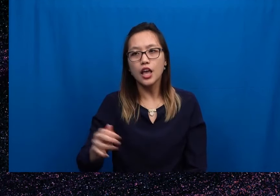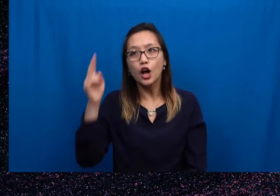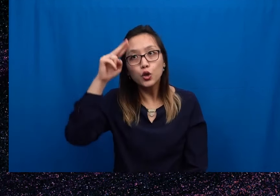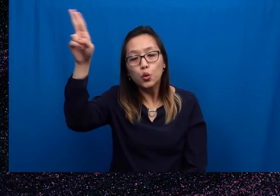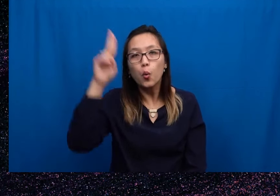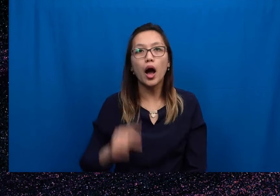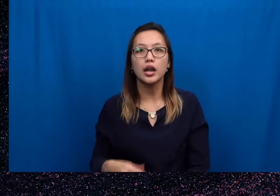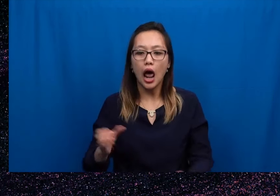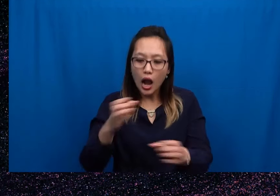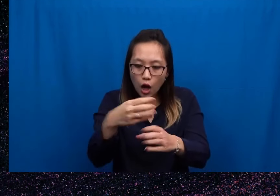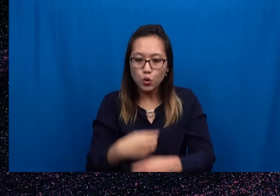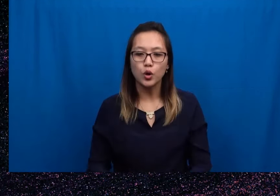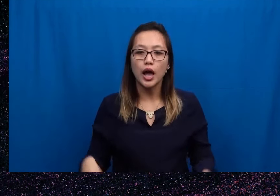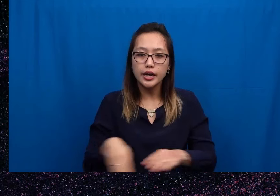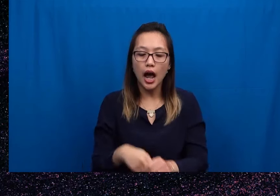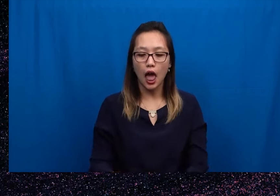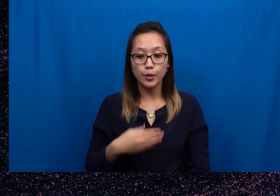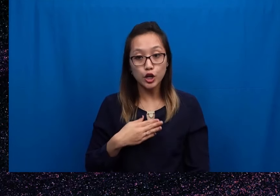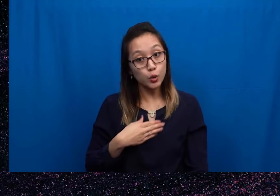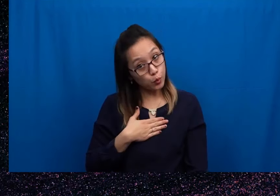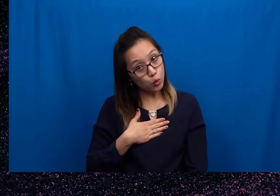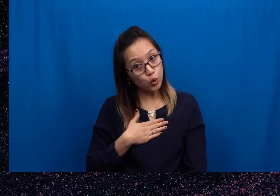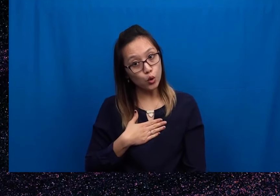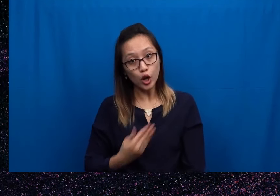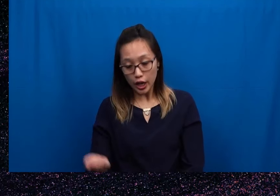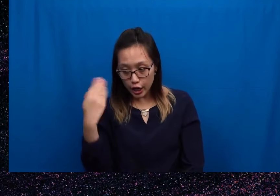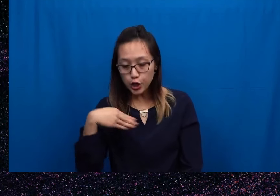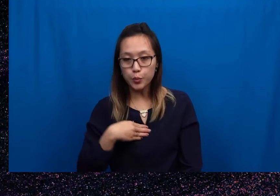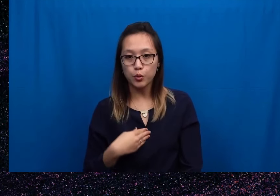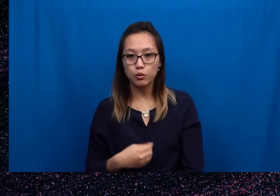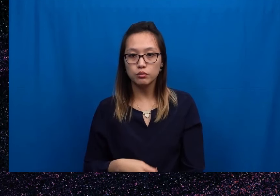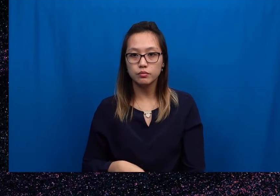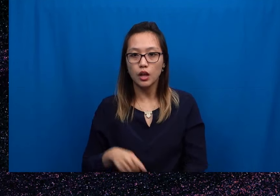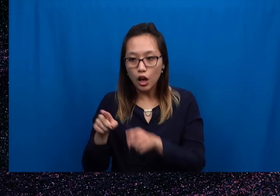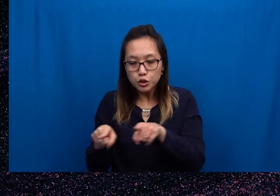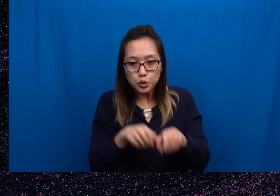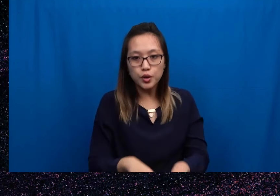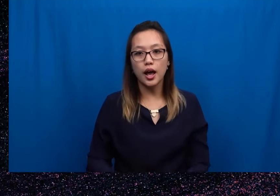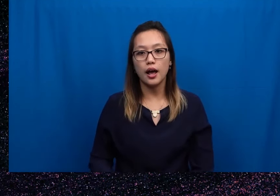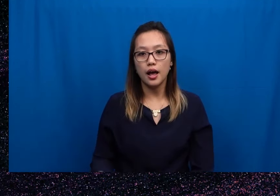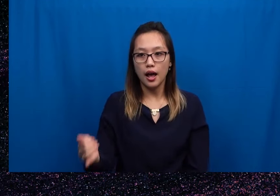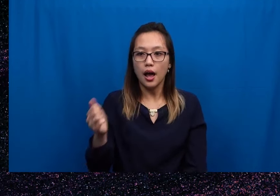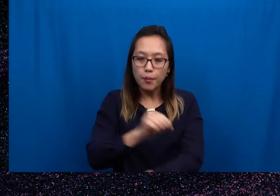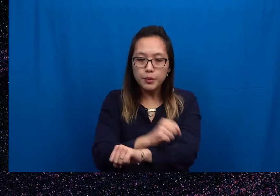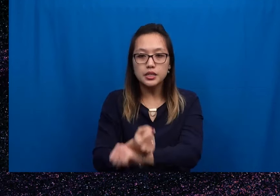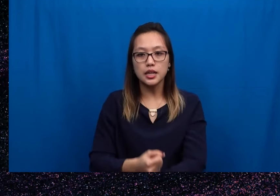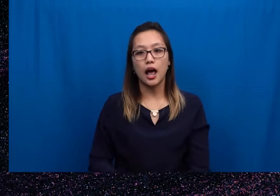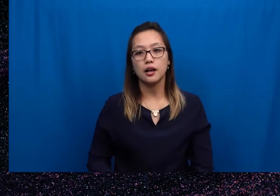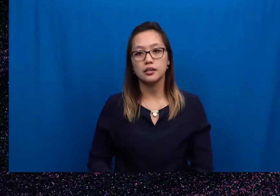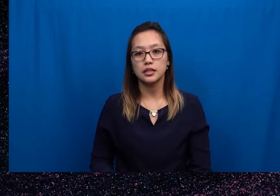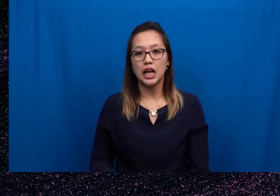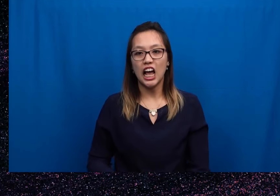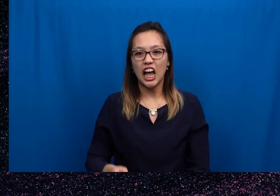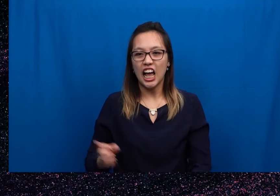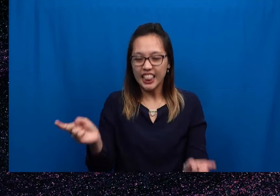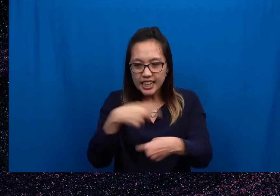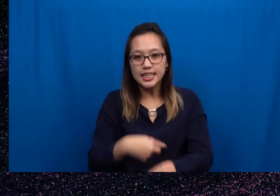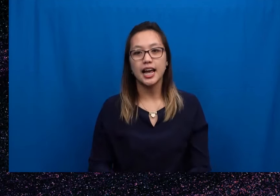hidupmu. Dimanapun engkau berada saat ini, lakukanlah ini. Maka kuasa kebangkitan akan menjamah